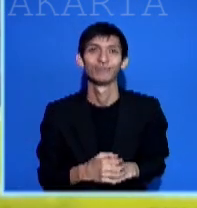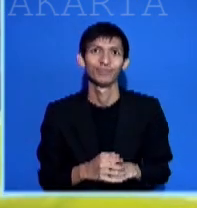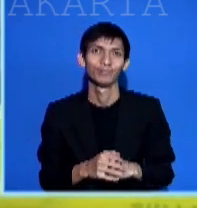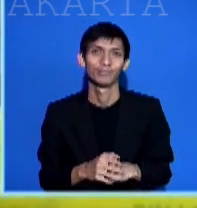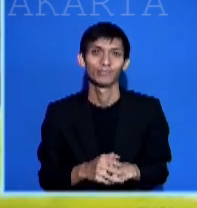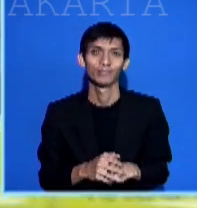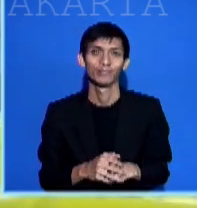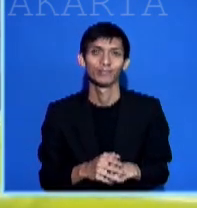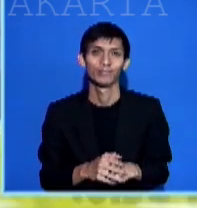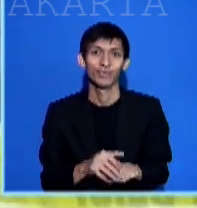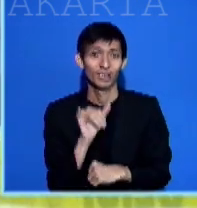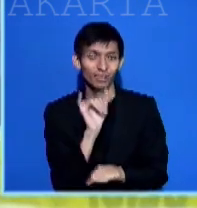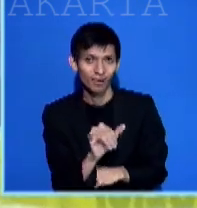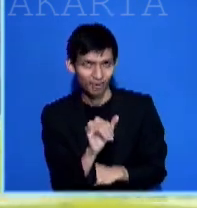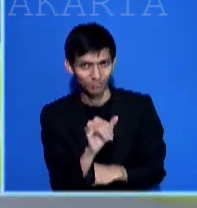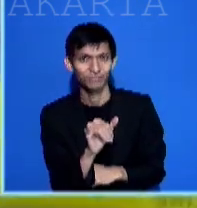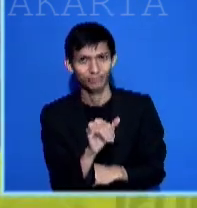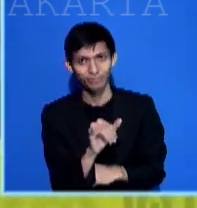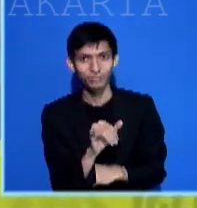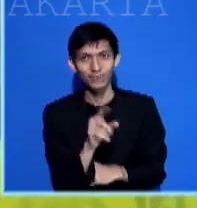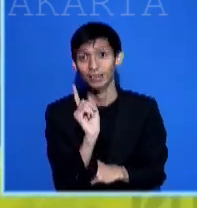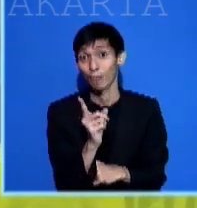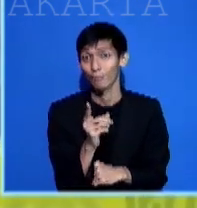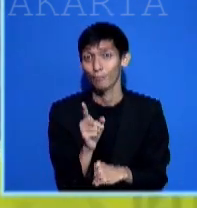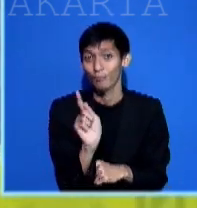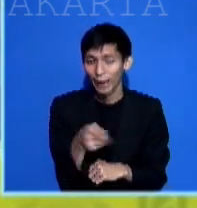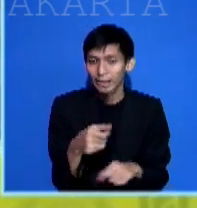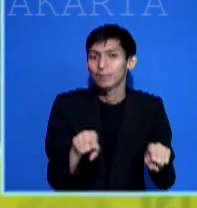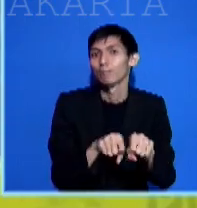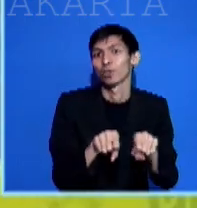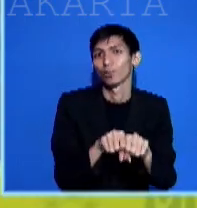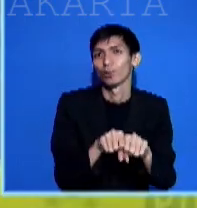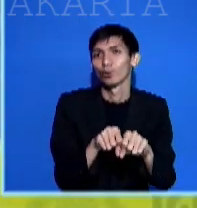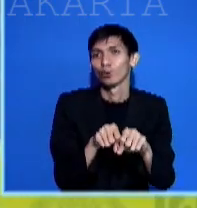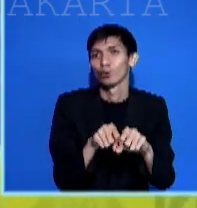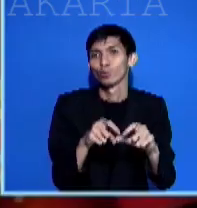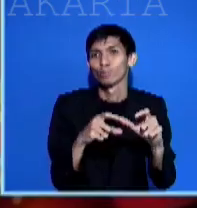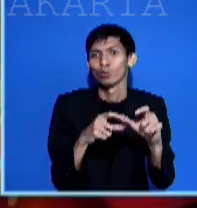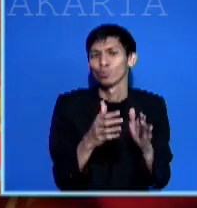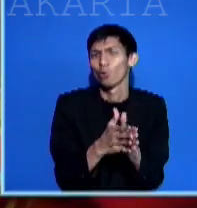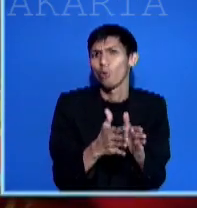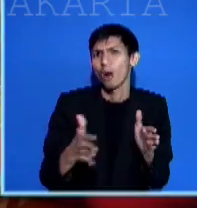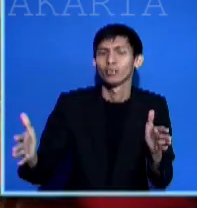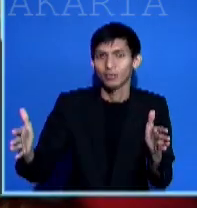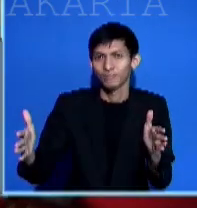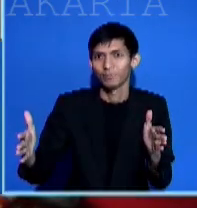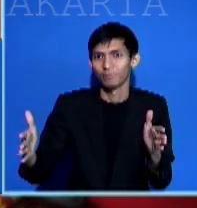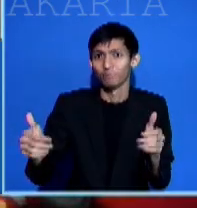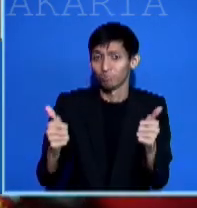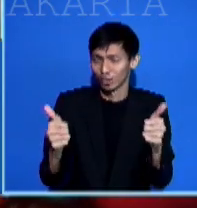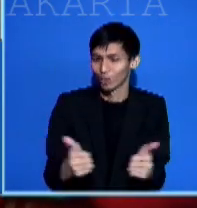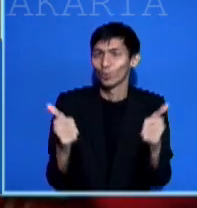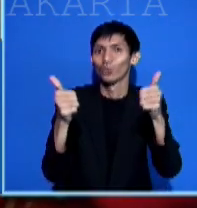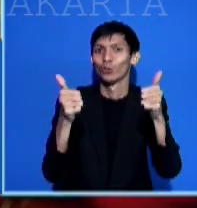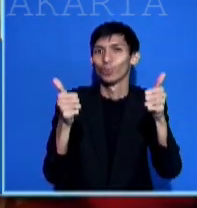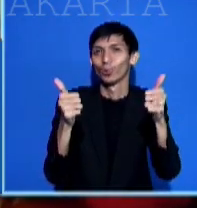lapangan Iya kenapa karena pakai sepatu Space luas seru seru sekali pak soalnya